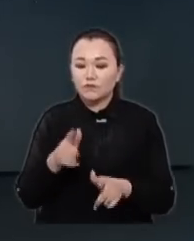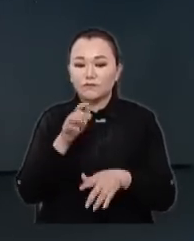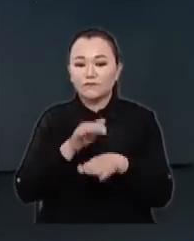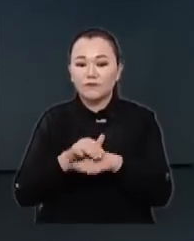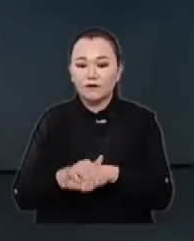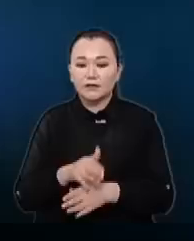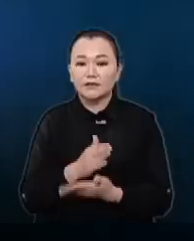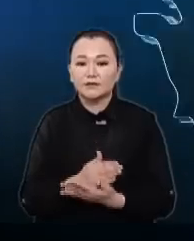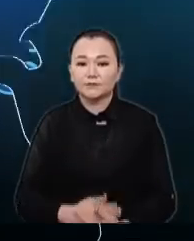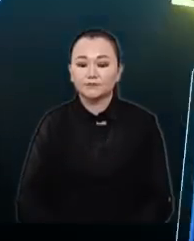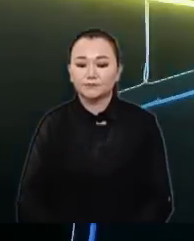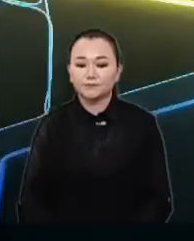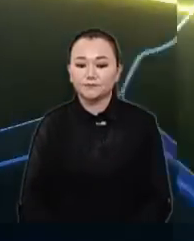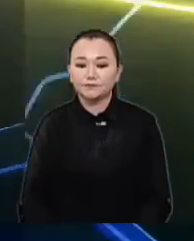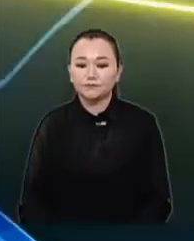жүр.